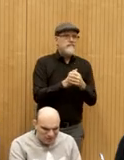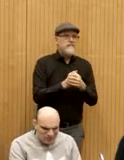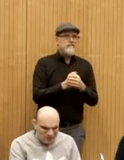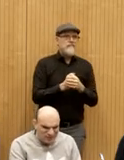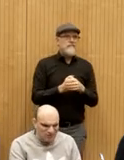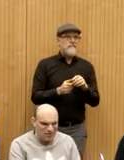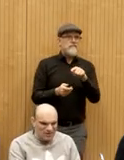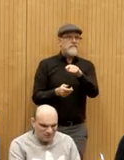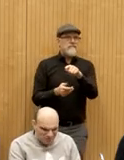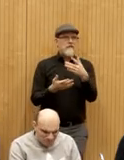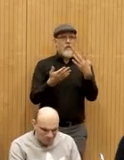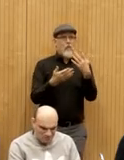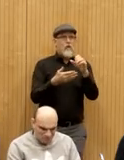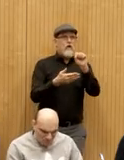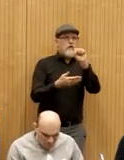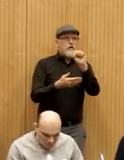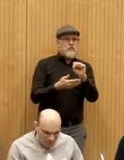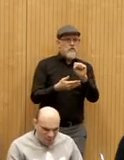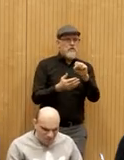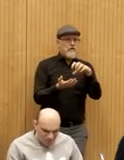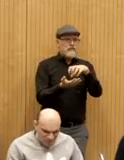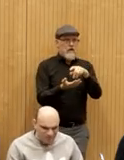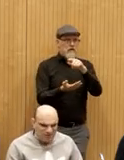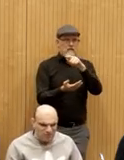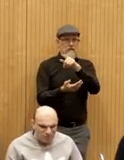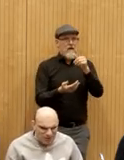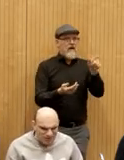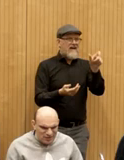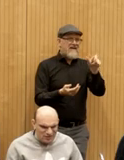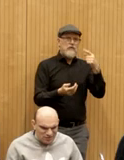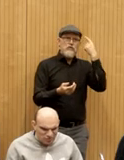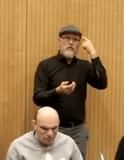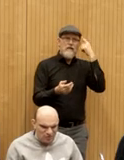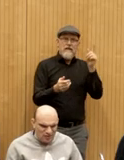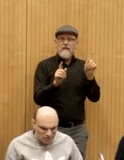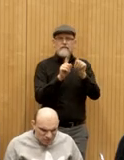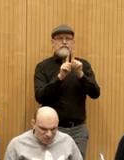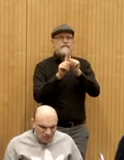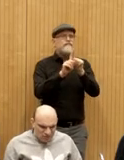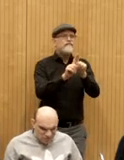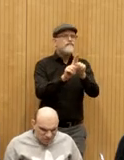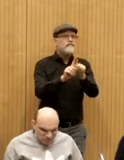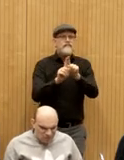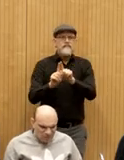Studentinnen und das kennenzulernen. Wir sprechen über Barrieren, über